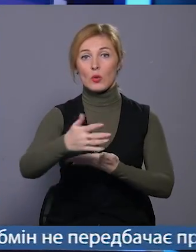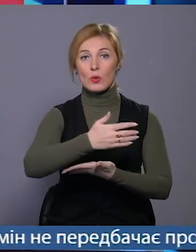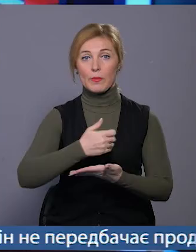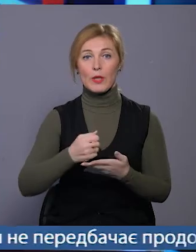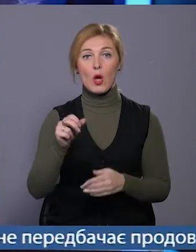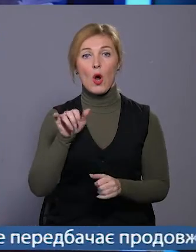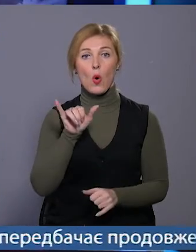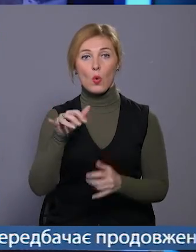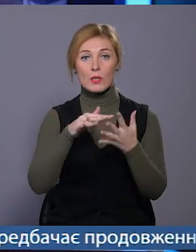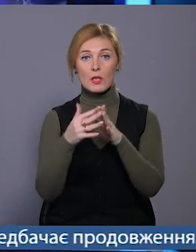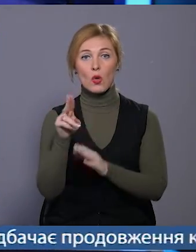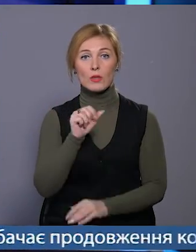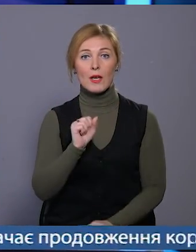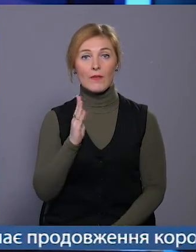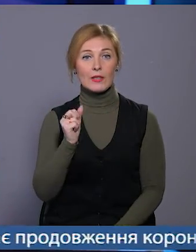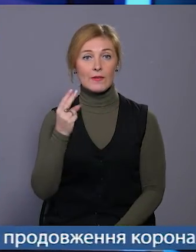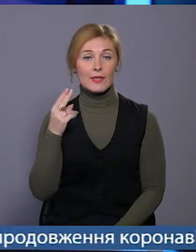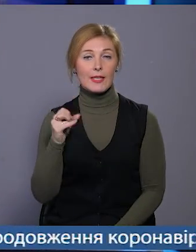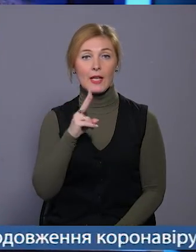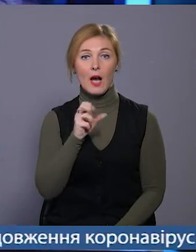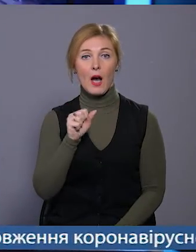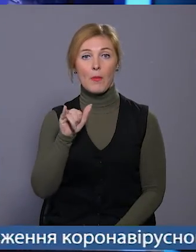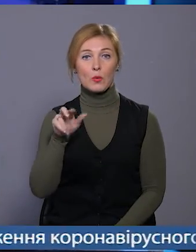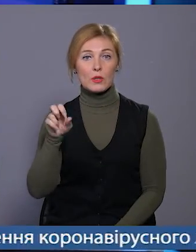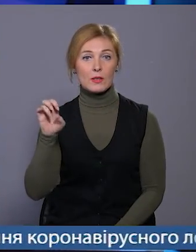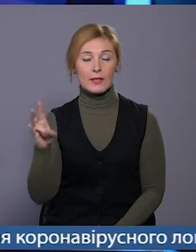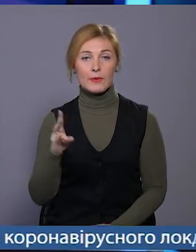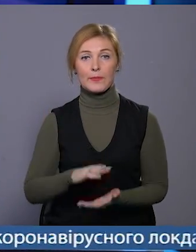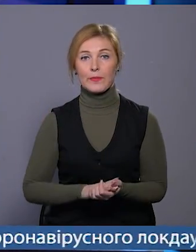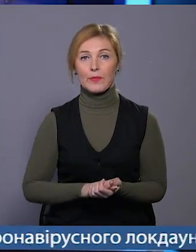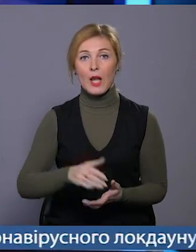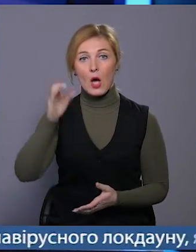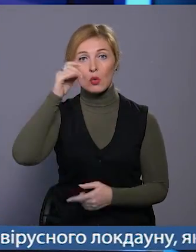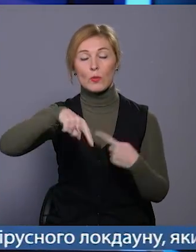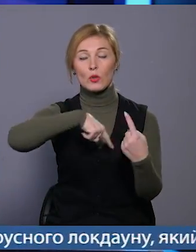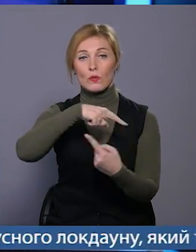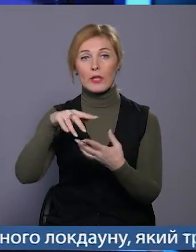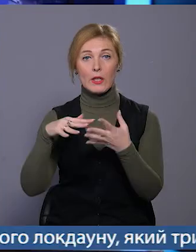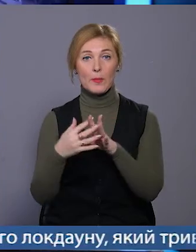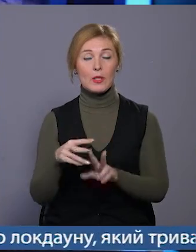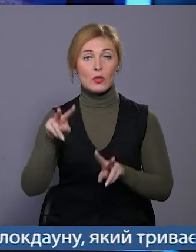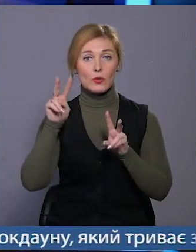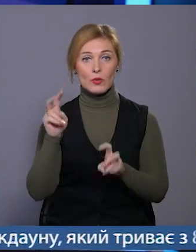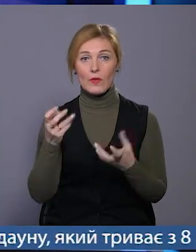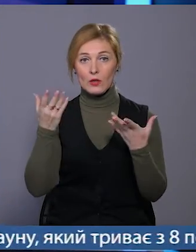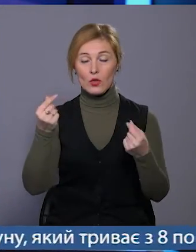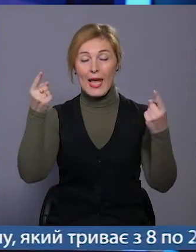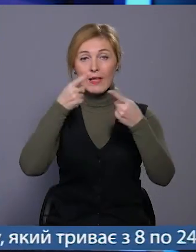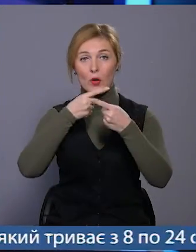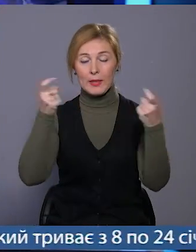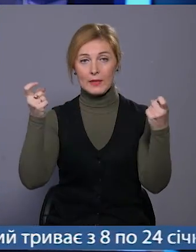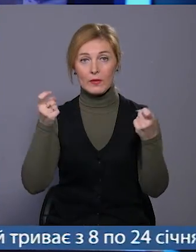у Давидківцях та Копистині. Перші візити в офісі проєкту «Розумне довкілля Хмельницький» називають ще й